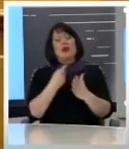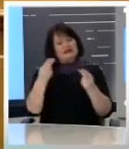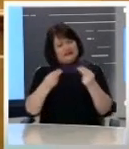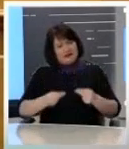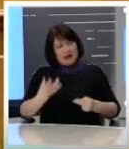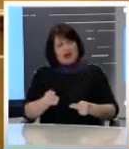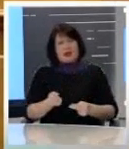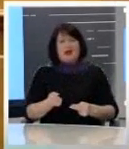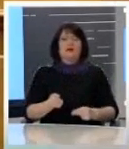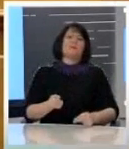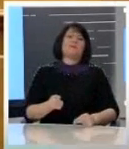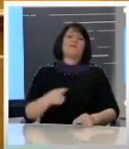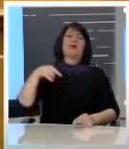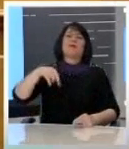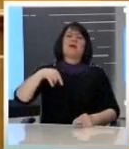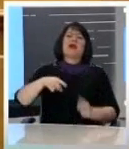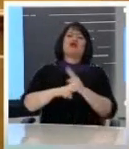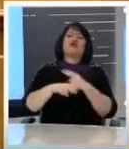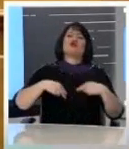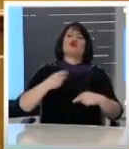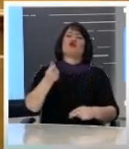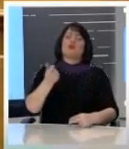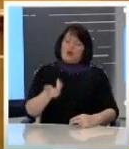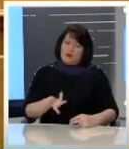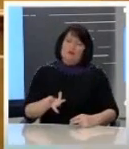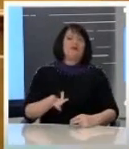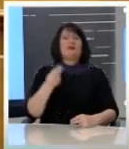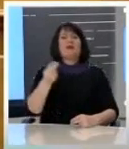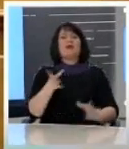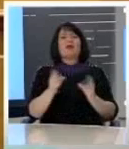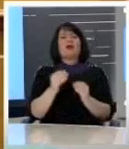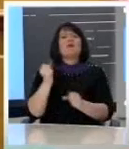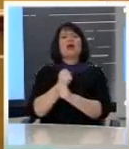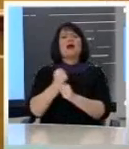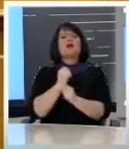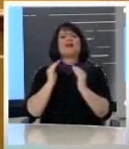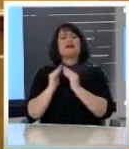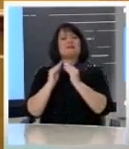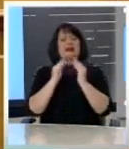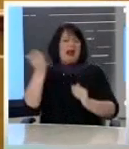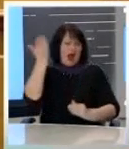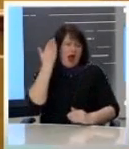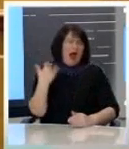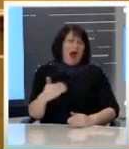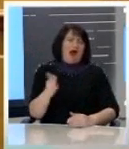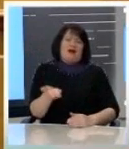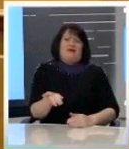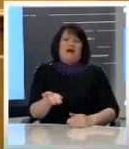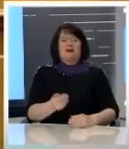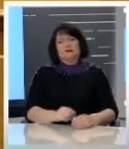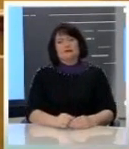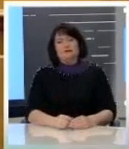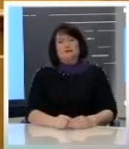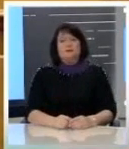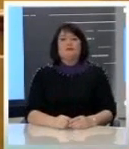έχει κύριε Παπανάτσκιου, πολλοί, οι οποίες αφορούν επαγγελματικά κίνητα υψηλής αξίας. Ας μην